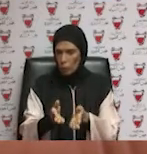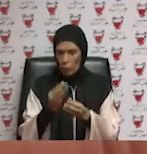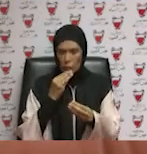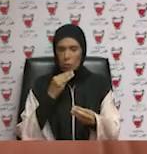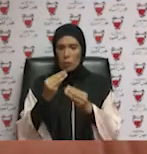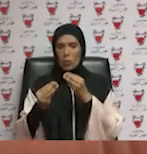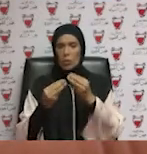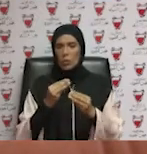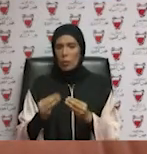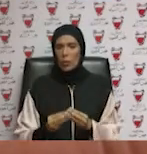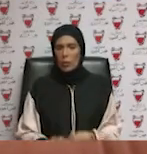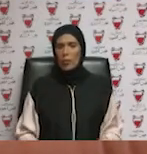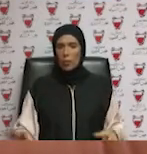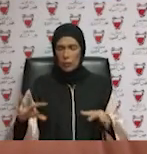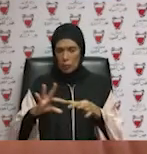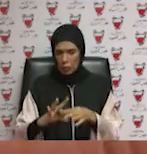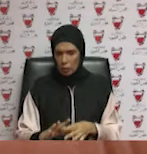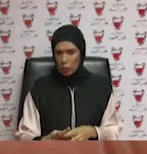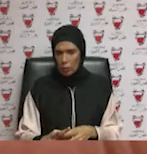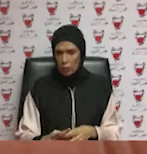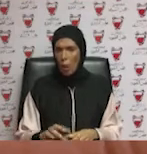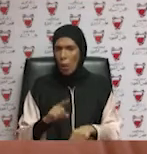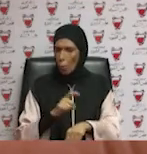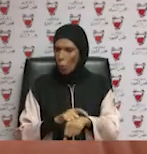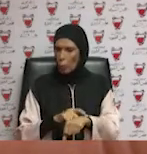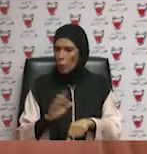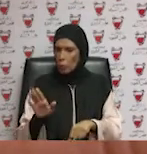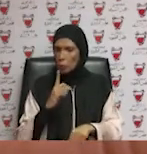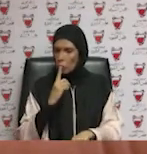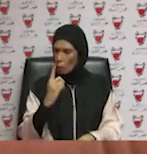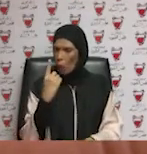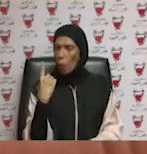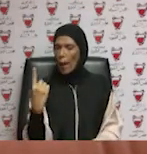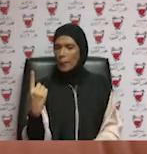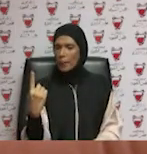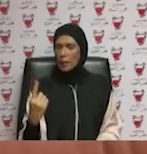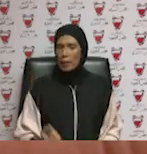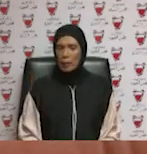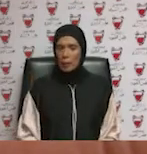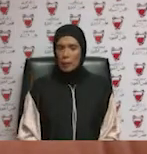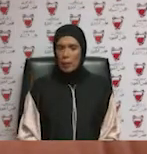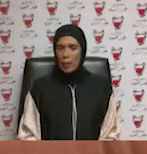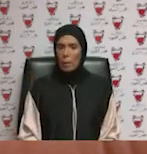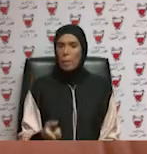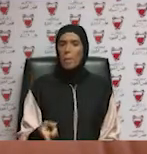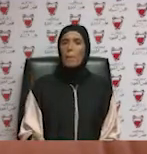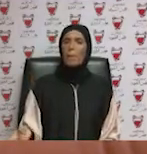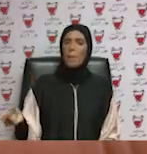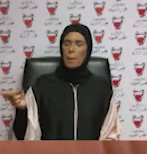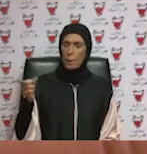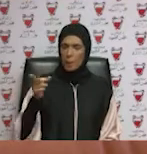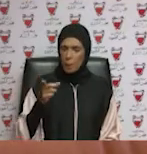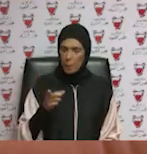هذا الجانب توافقنا على مبدأ المدة السنة الواحدة. لذلك لما نأتي بعد